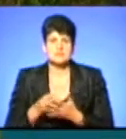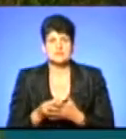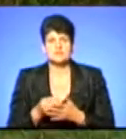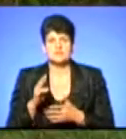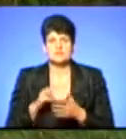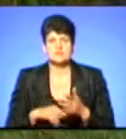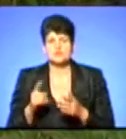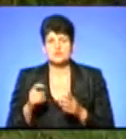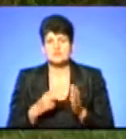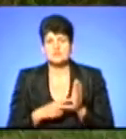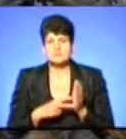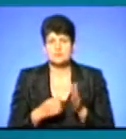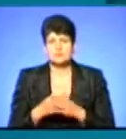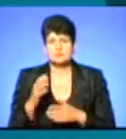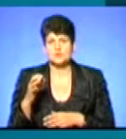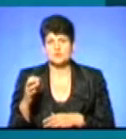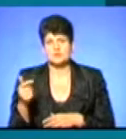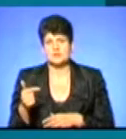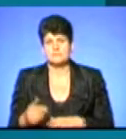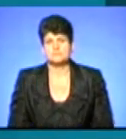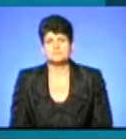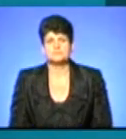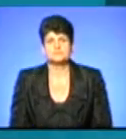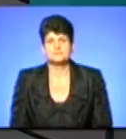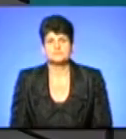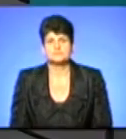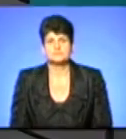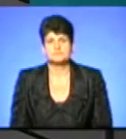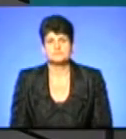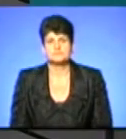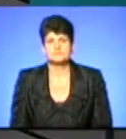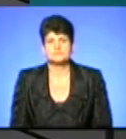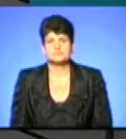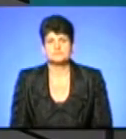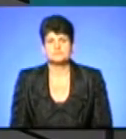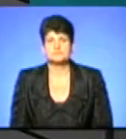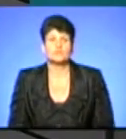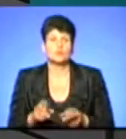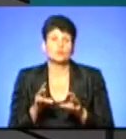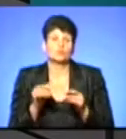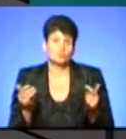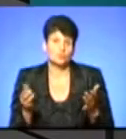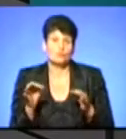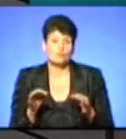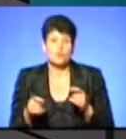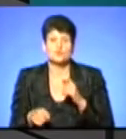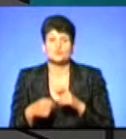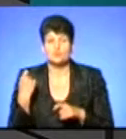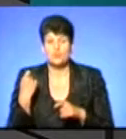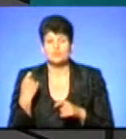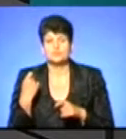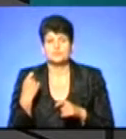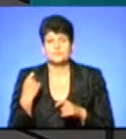170 до 510 гривень. Ну, власне, про шкоду для